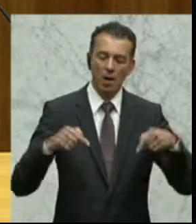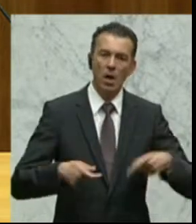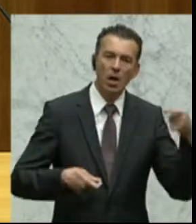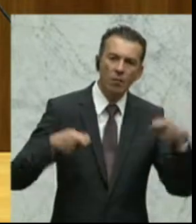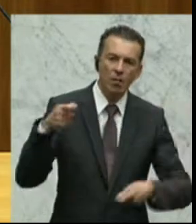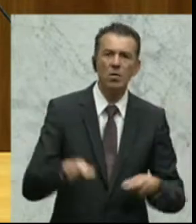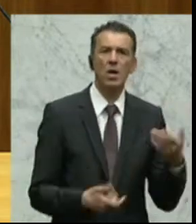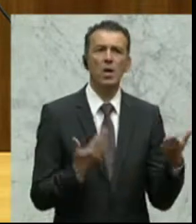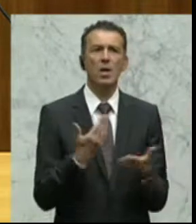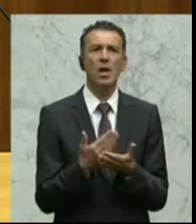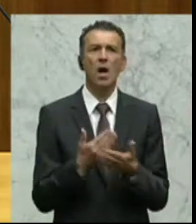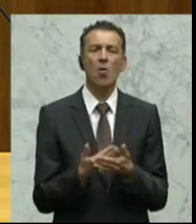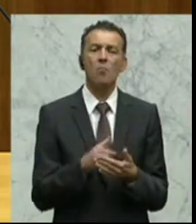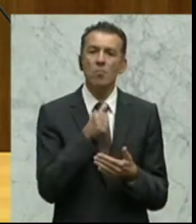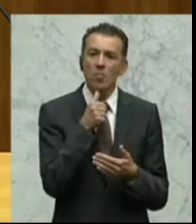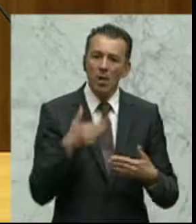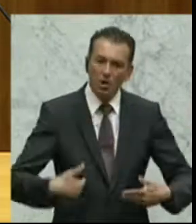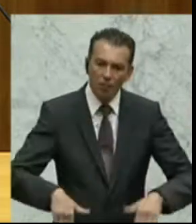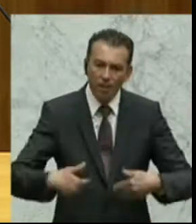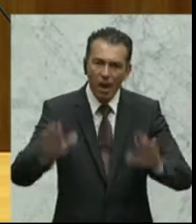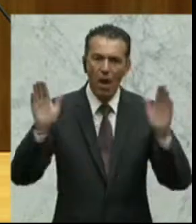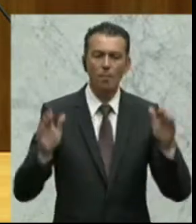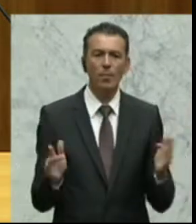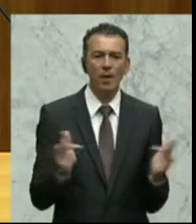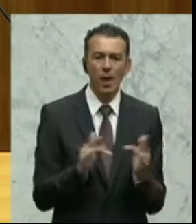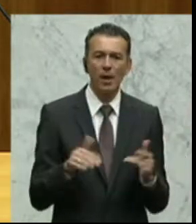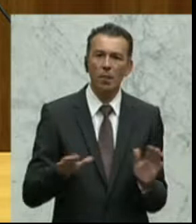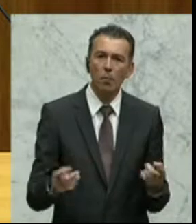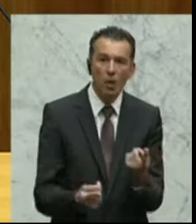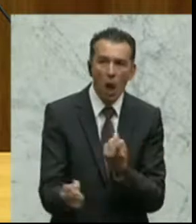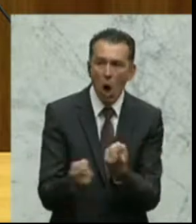dürfen wir die nicht vertreiben. Im Gegenteil, wir müssen die anlocken.